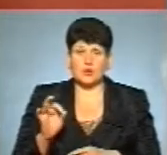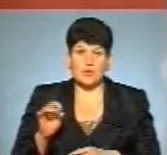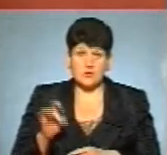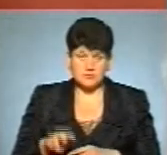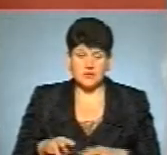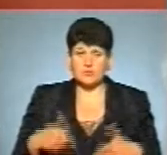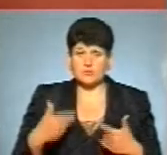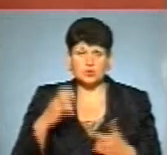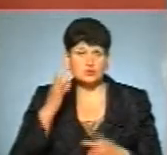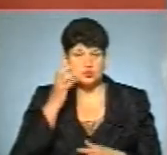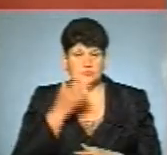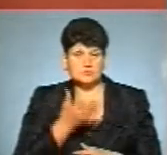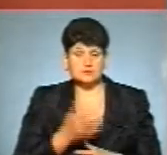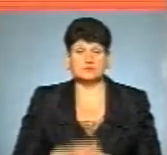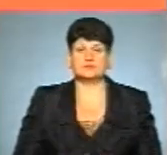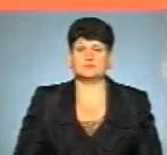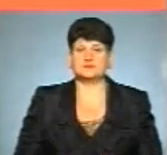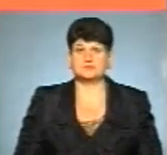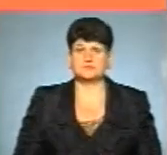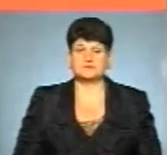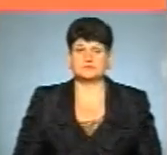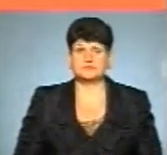послухати телефоном його коментар, тоді ми повернемося.